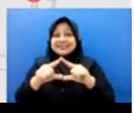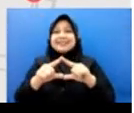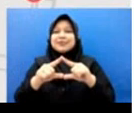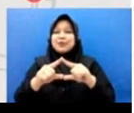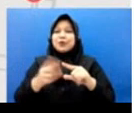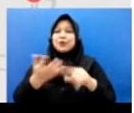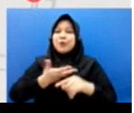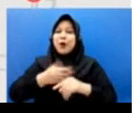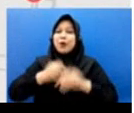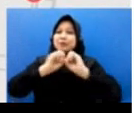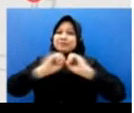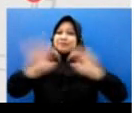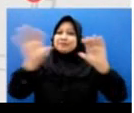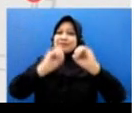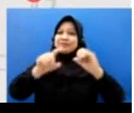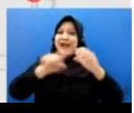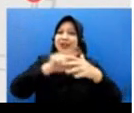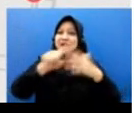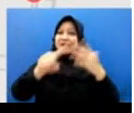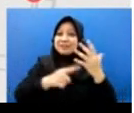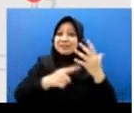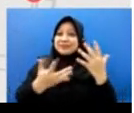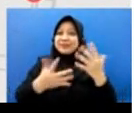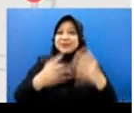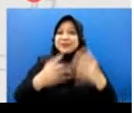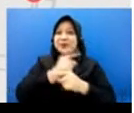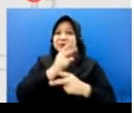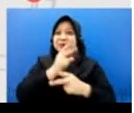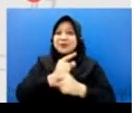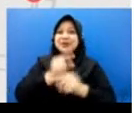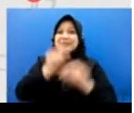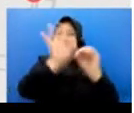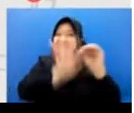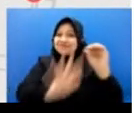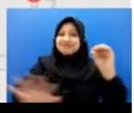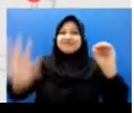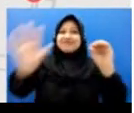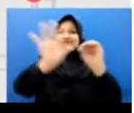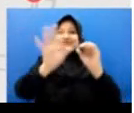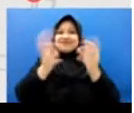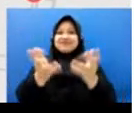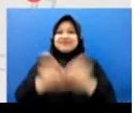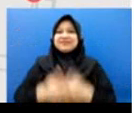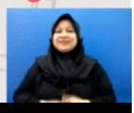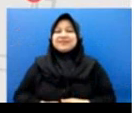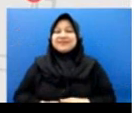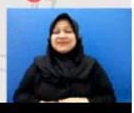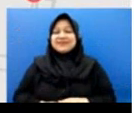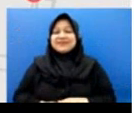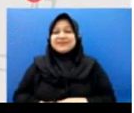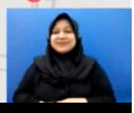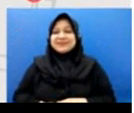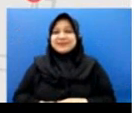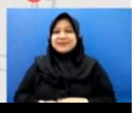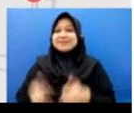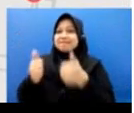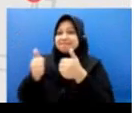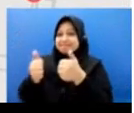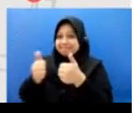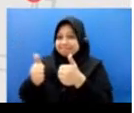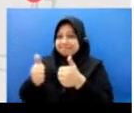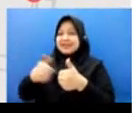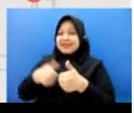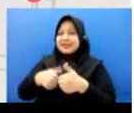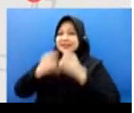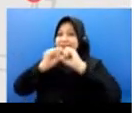para guru-guru di seluruh Nusantara. Silahkan Pak Adin. Baik, pesan saya penting saya juga dapatkan